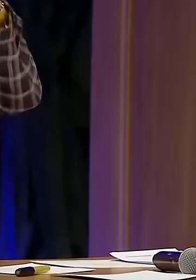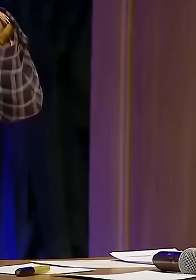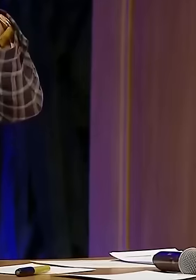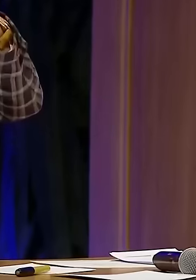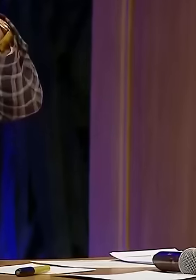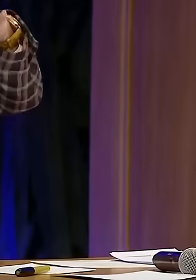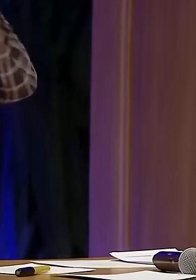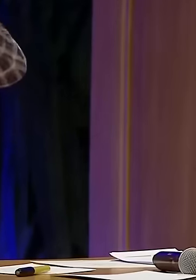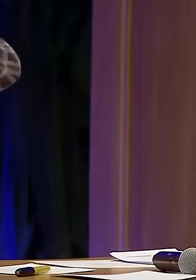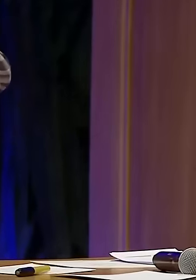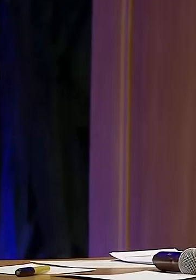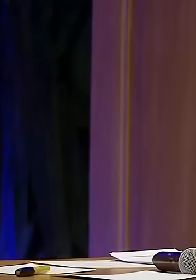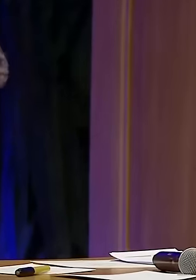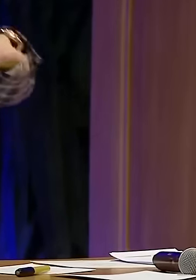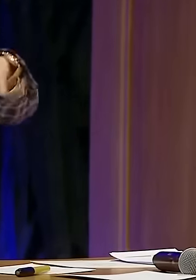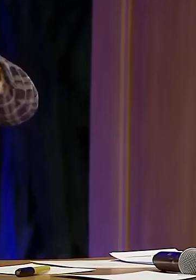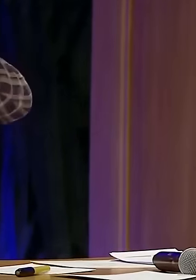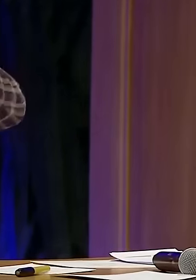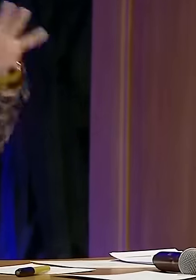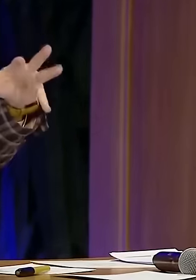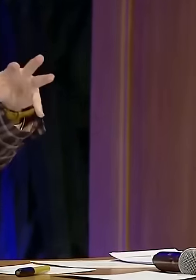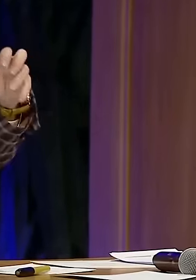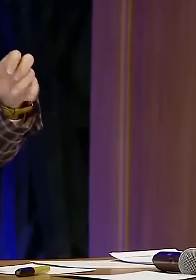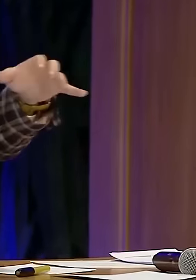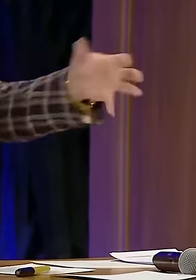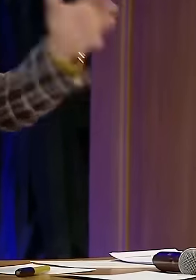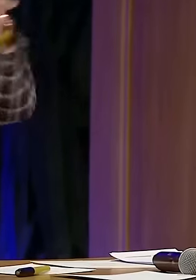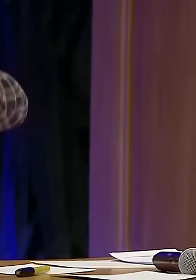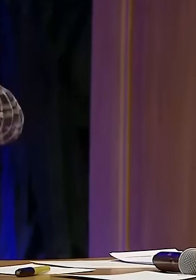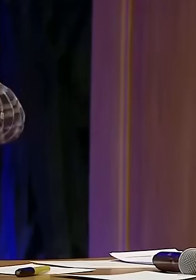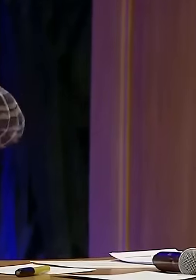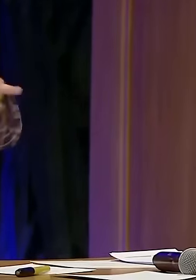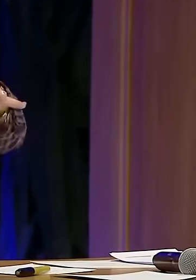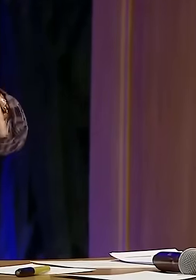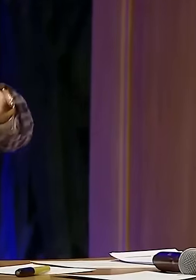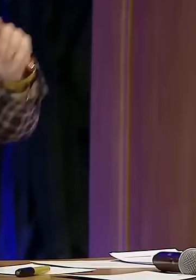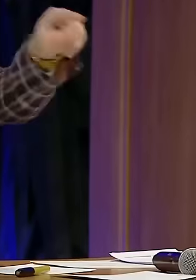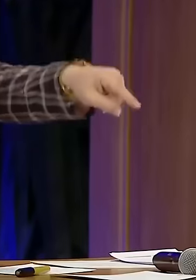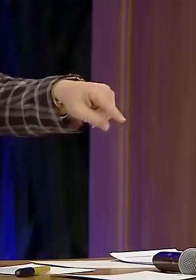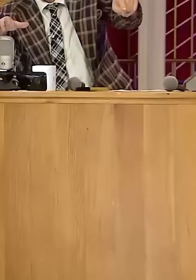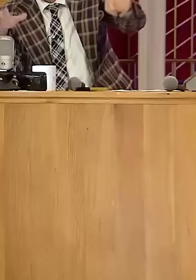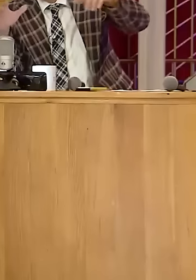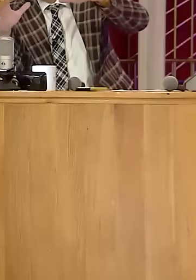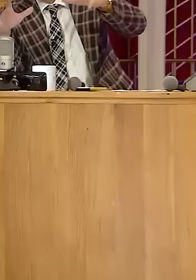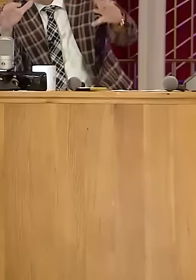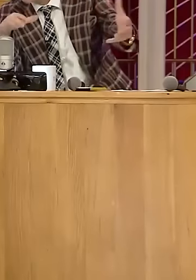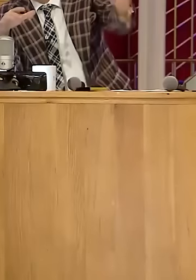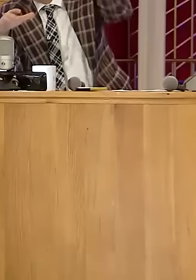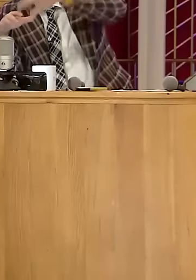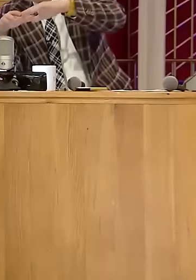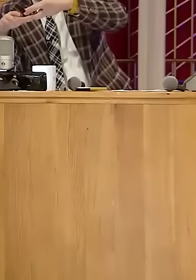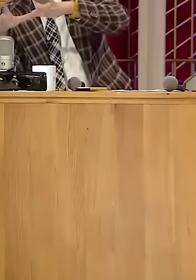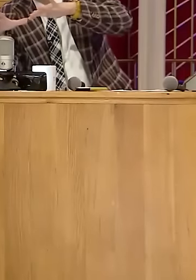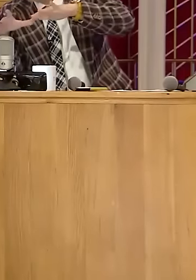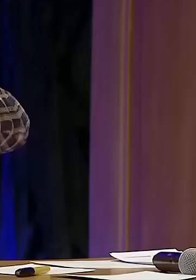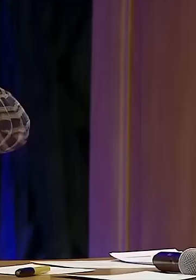kabaremiz 3 kattan oluşuyor. Bir üstte kabaremiz var, yani çekimi yaptığımız yer. Alt katta kulübümüz var, Nesloş'un bulunduğu yer.